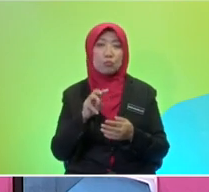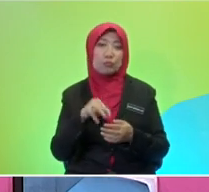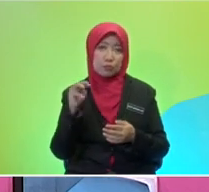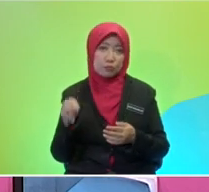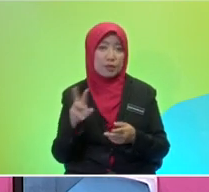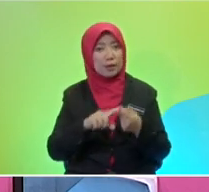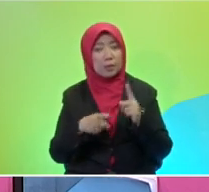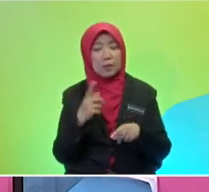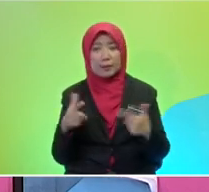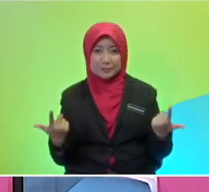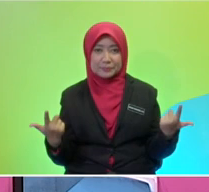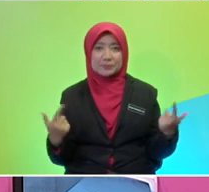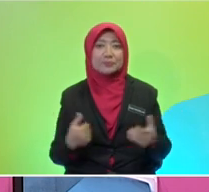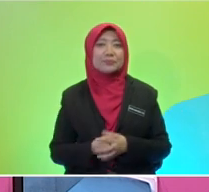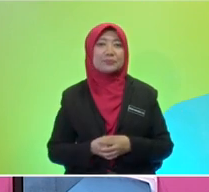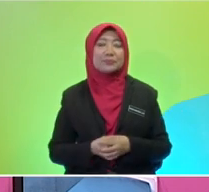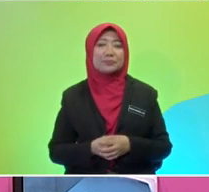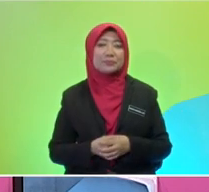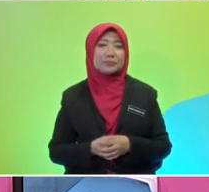rekan-rekan yang lain